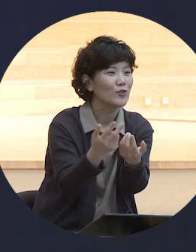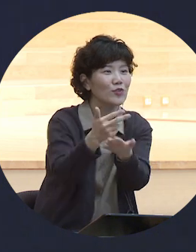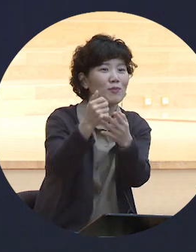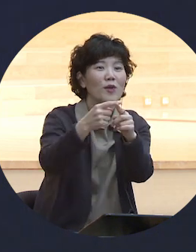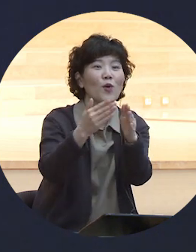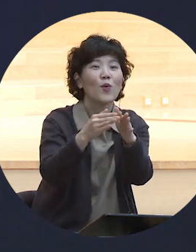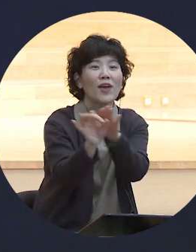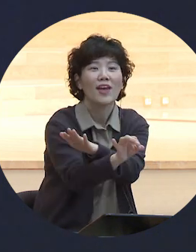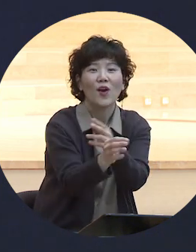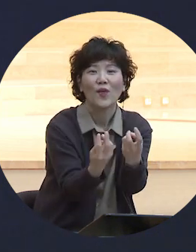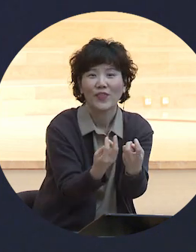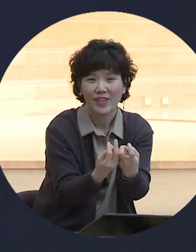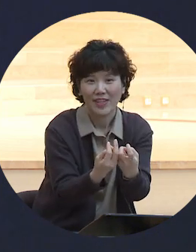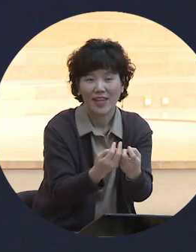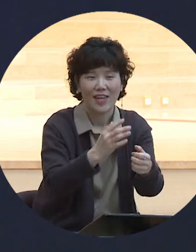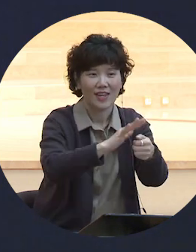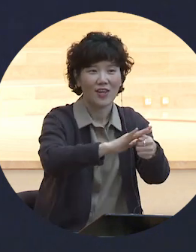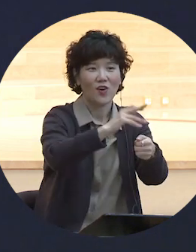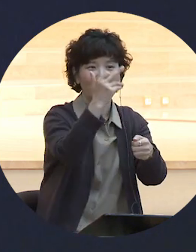우리 경산중앙교회